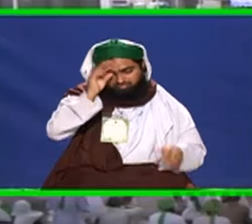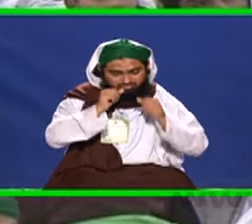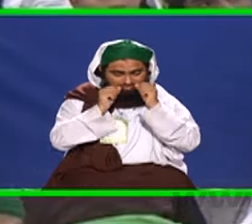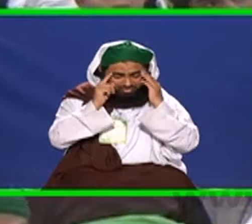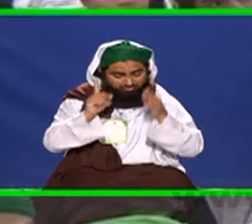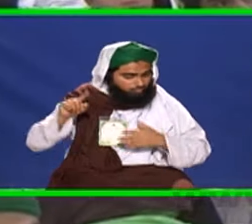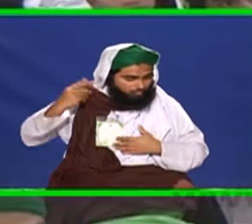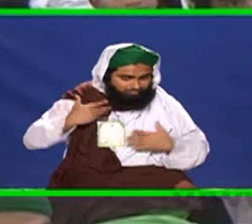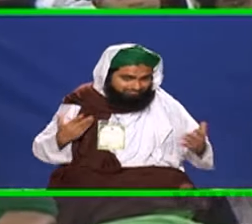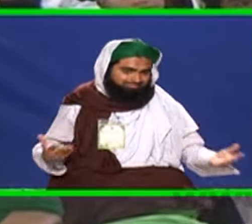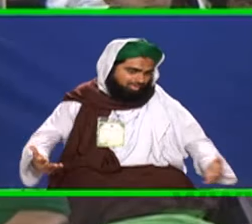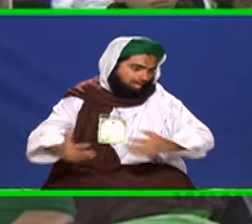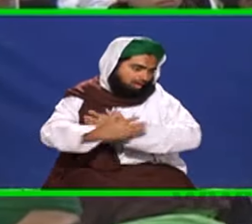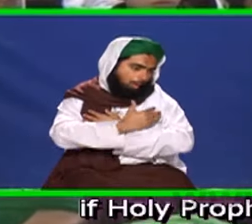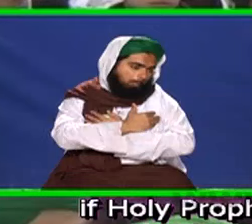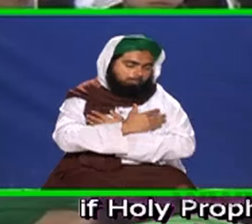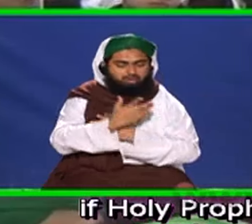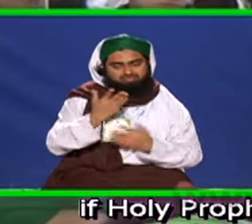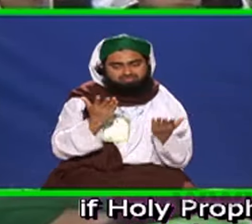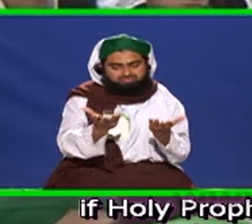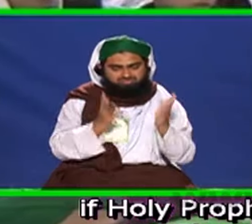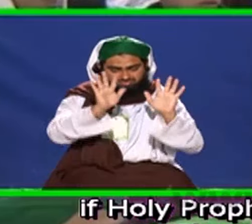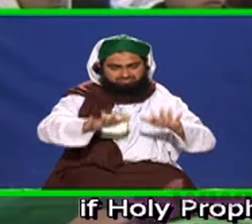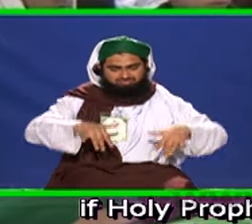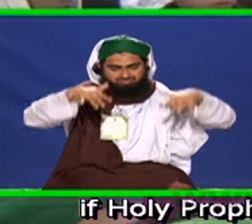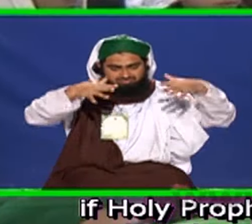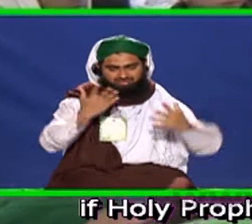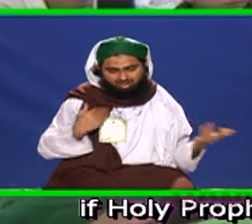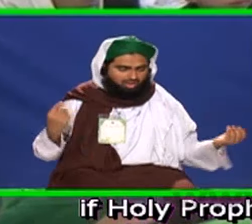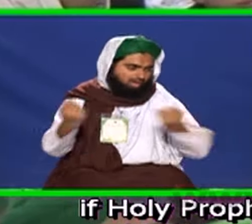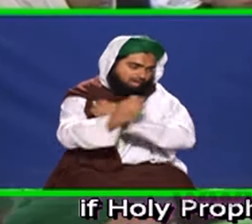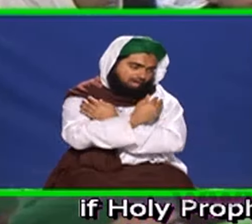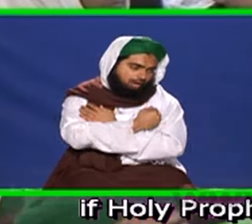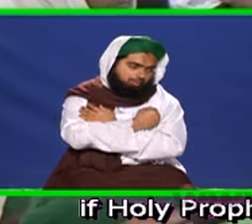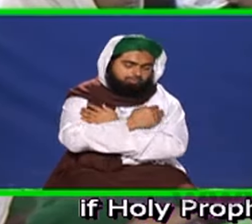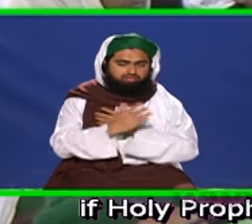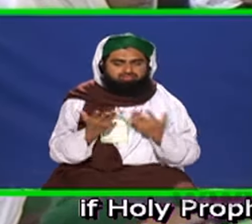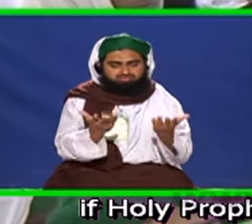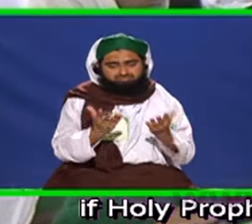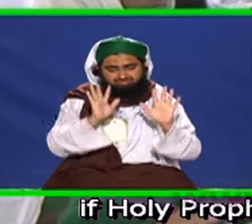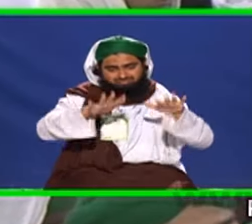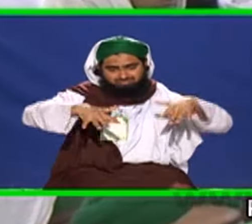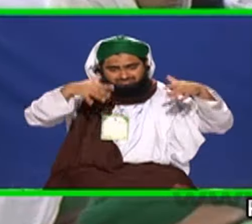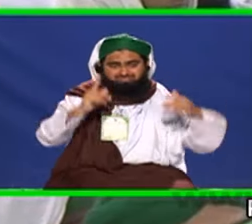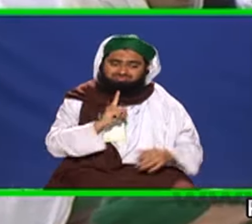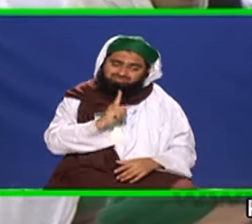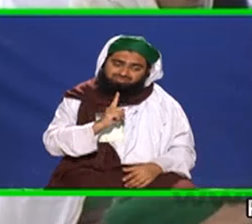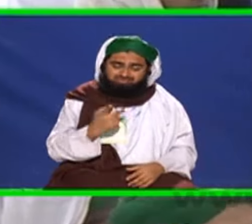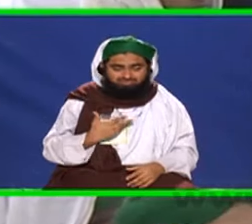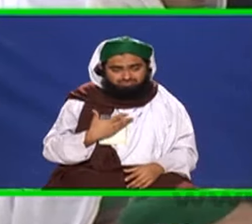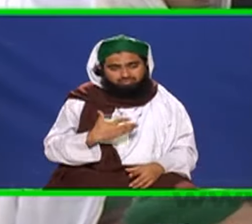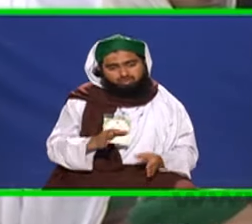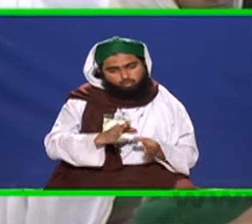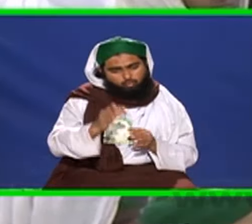یہ بھی مطلب بڑی سعادت ہوگی کہ اگر سرکار قیامت کے روز ہمیں اپنی چادر میں ڈھانپ لیں. قیامت میں بہت دیر